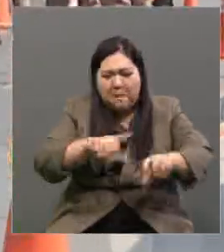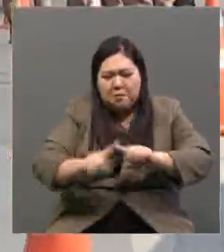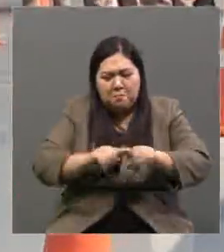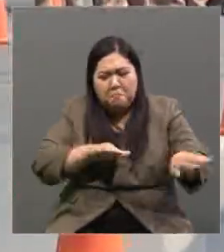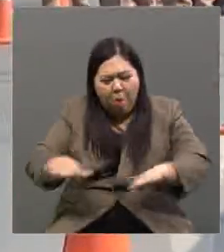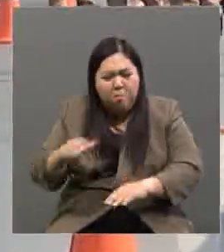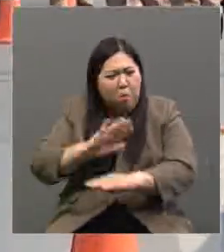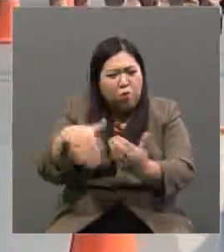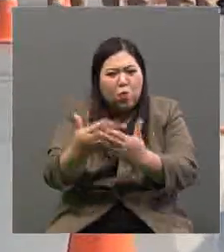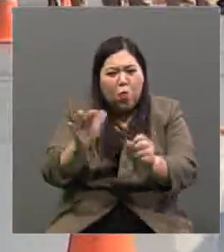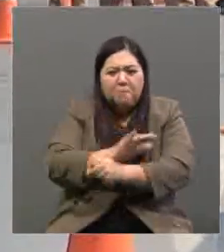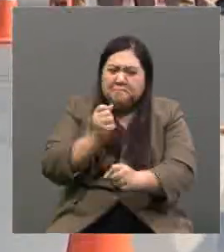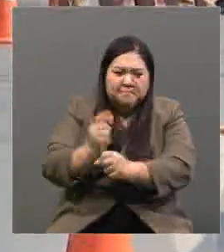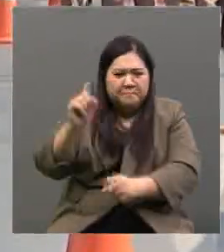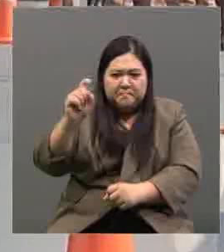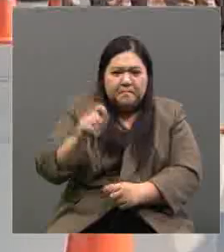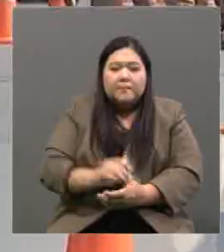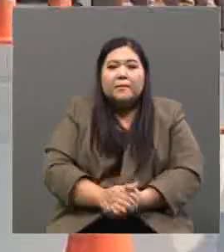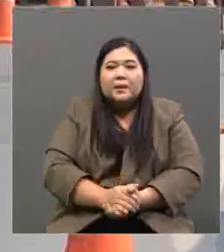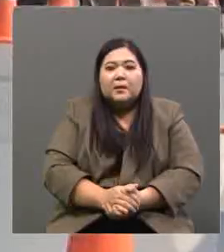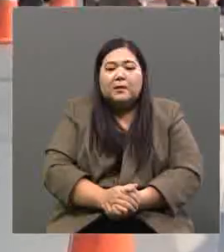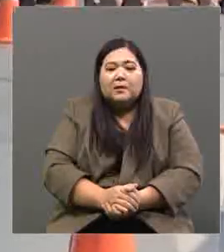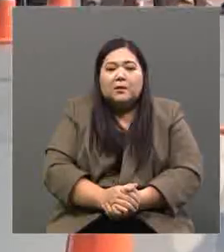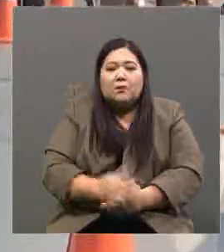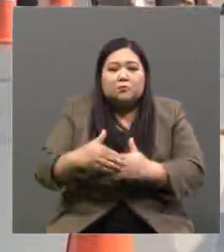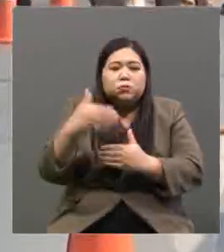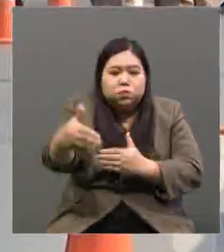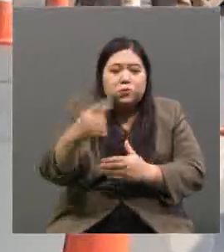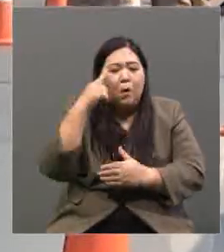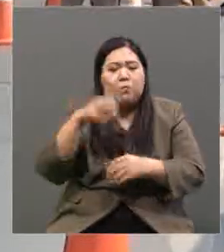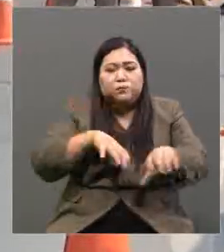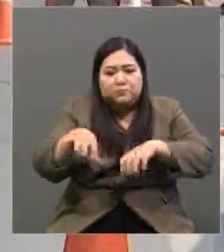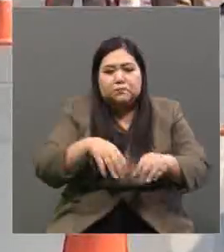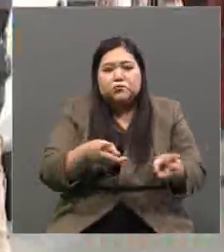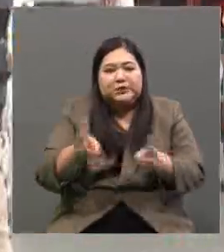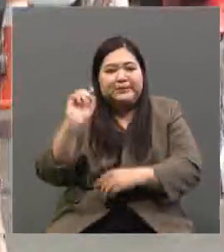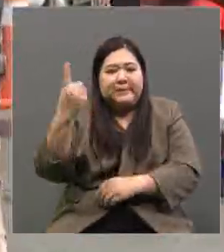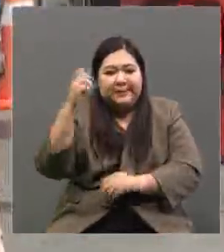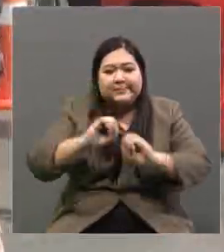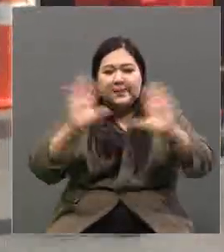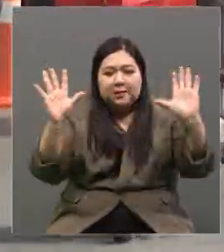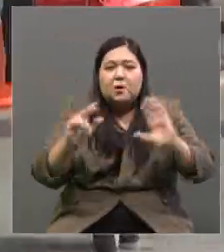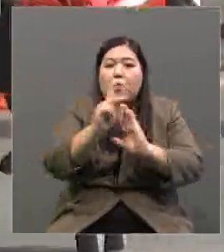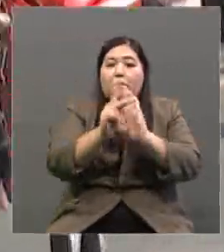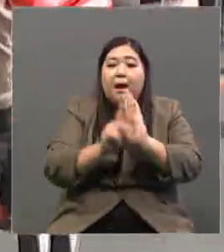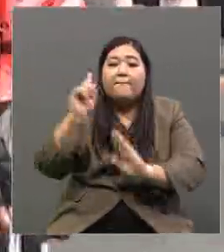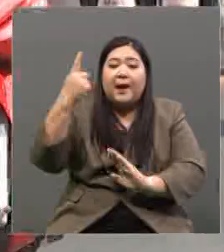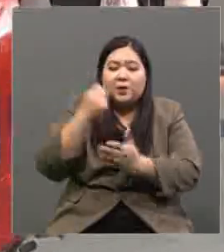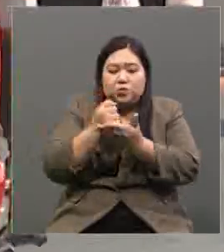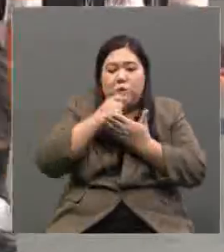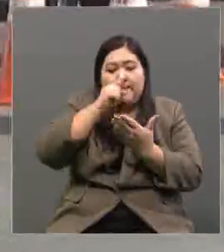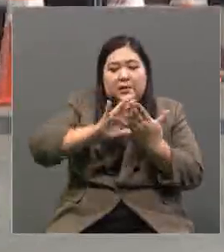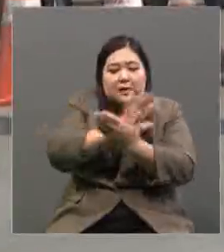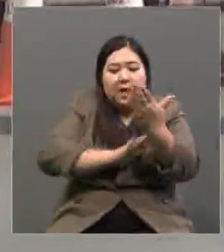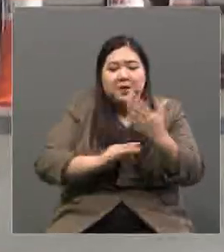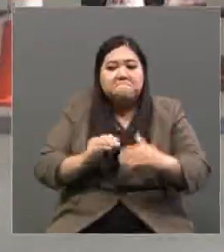กด้านได้ด้วยหลังจากนี้ครับจะมีแนวทางในการปฏิบัติที่ชัดเจนออกมาซึ่งกฎหมายใหม่นั้นจะทำให้ประเทศไทยนั้นมีความก้าวหน้าเรื่องของ